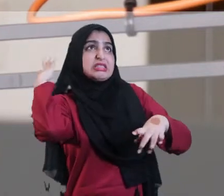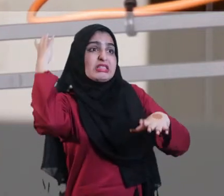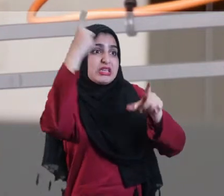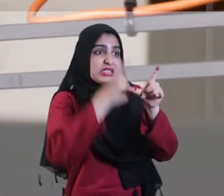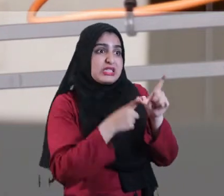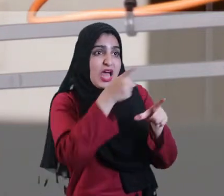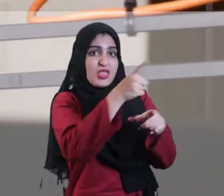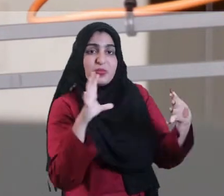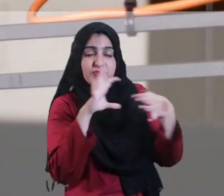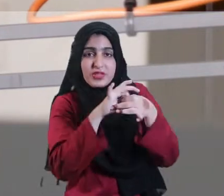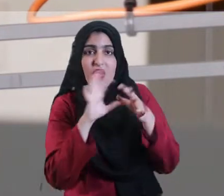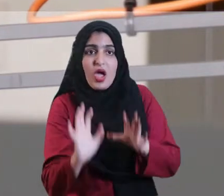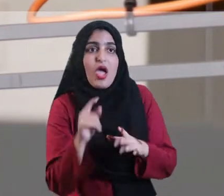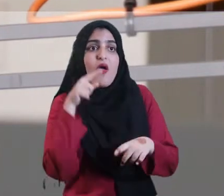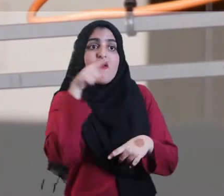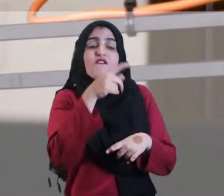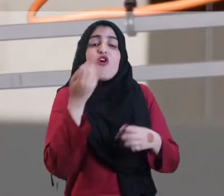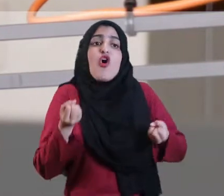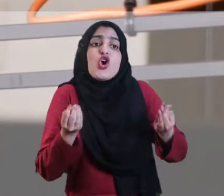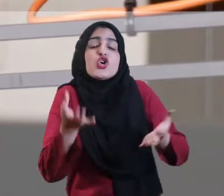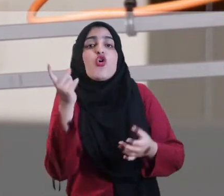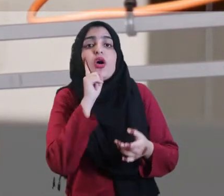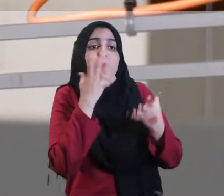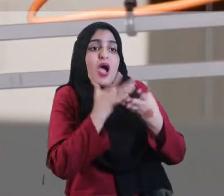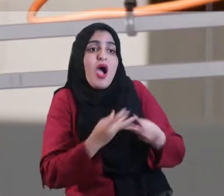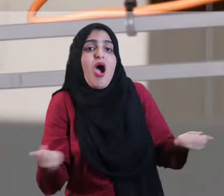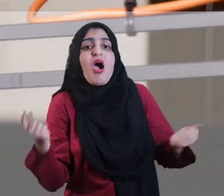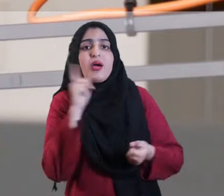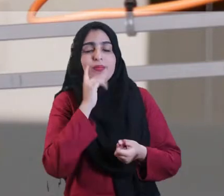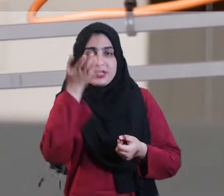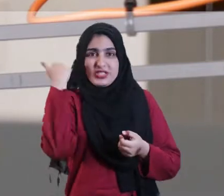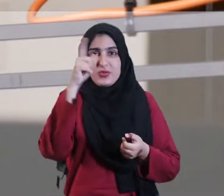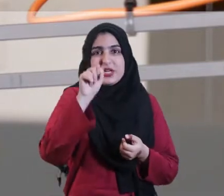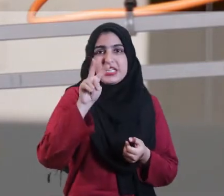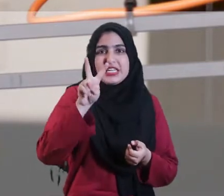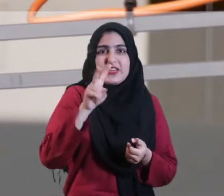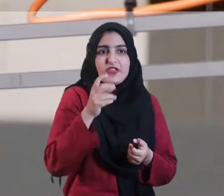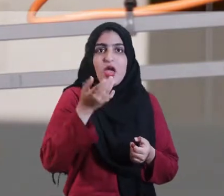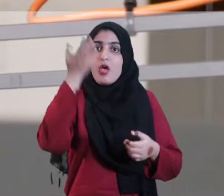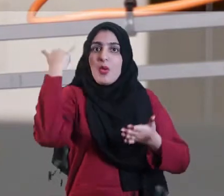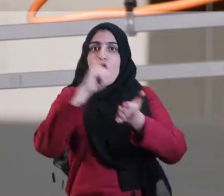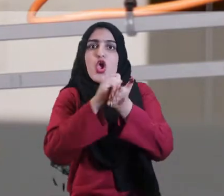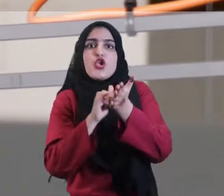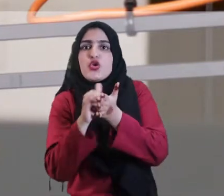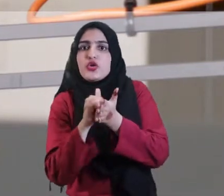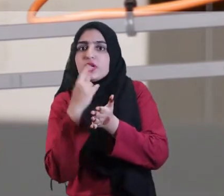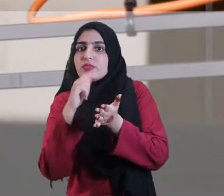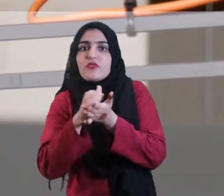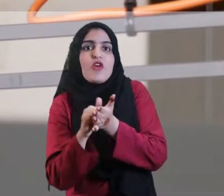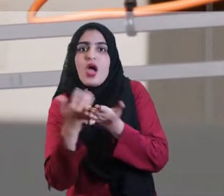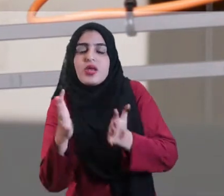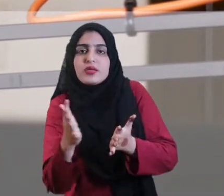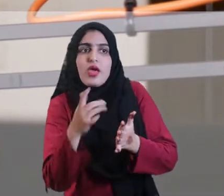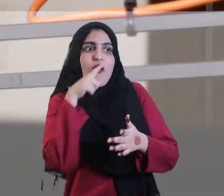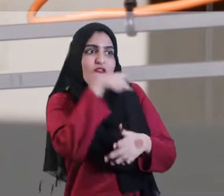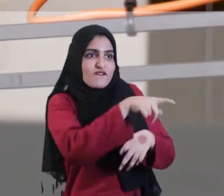से शुरू है जहां तक मेंबर टीवी शुरू किया है तो नहीं था